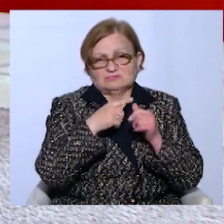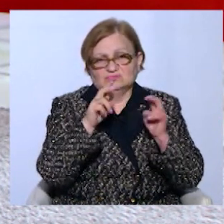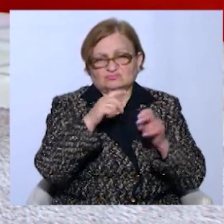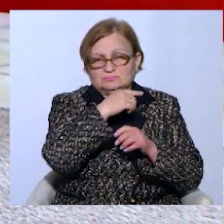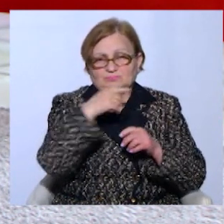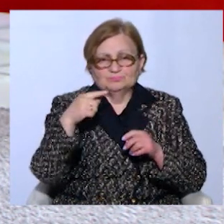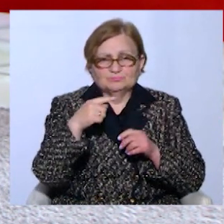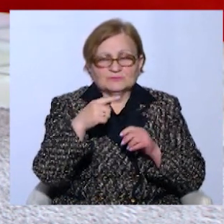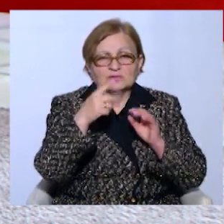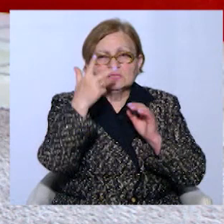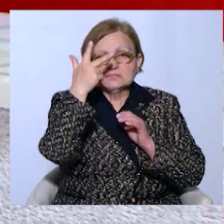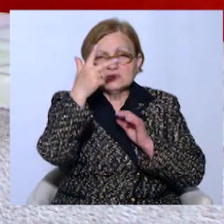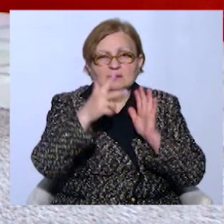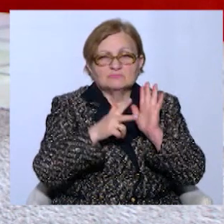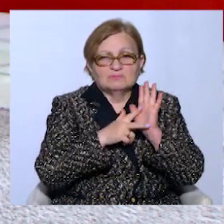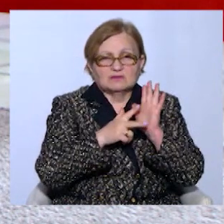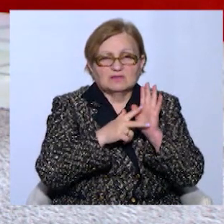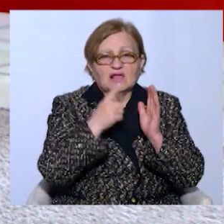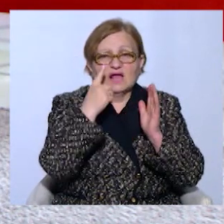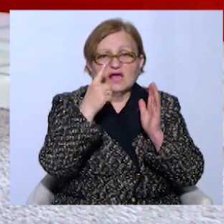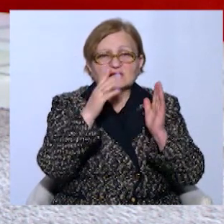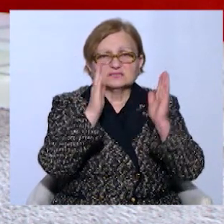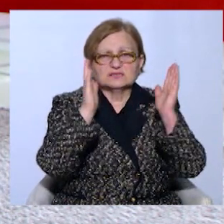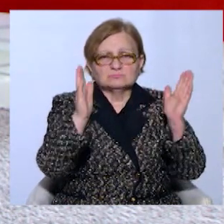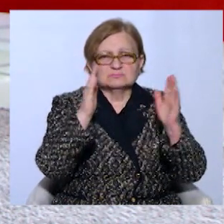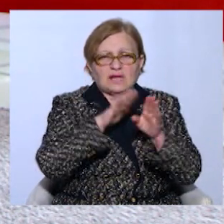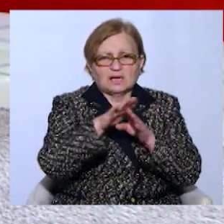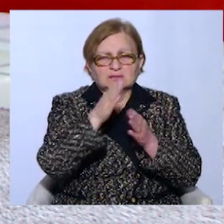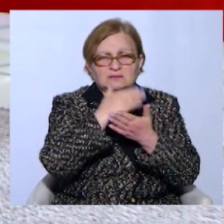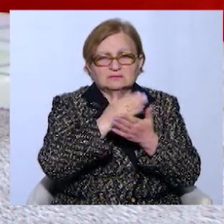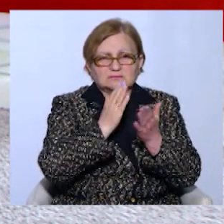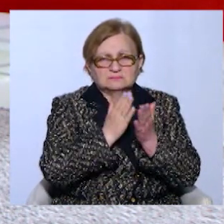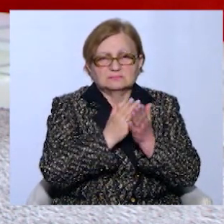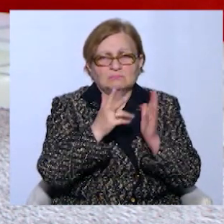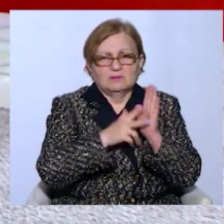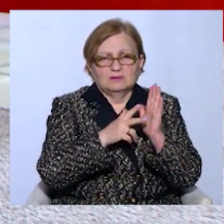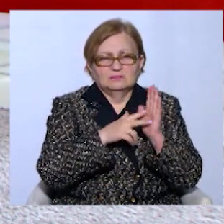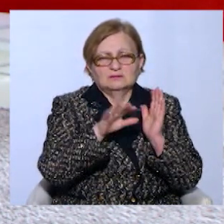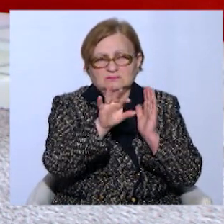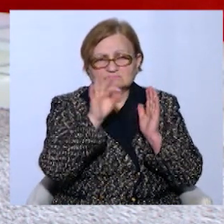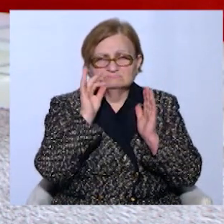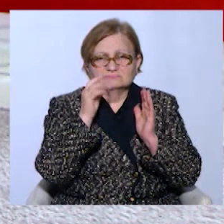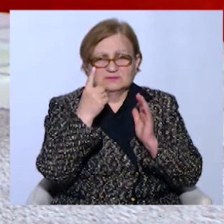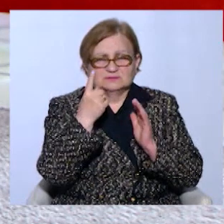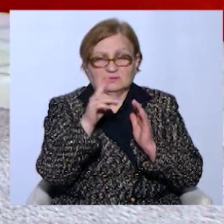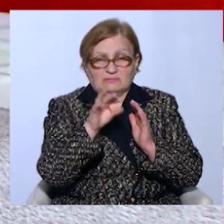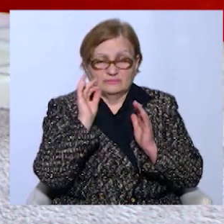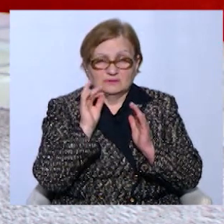მაგალითად სამი მერვედი ერთი მთელი დავყავი 8 ტონ ნაწილად და ავიღე 3. აქ ერთი წამით გავჩერდები მე